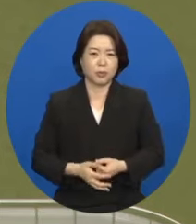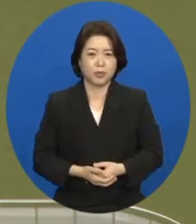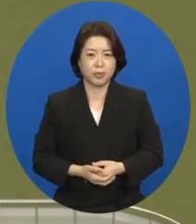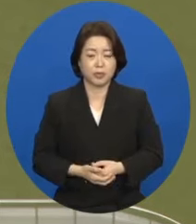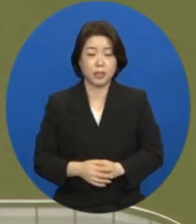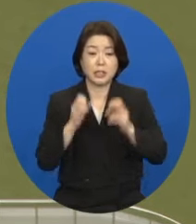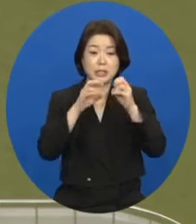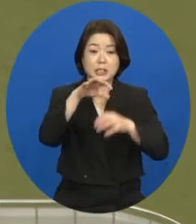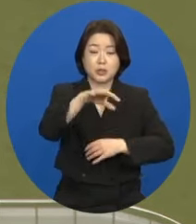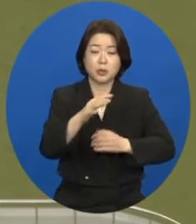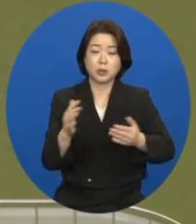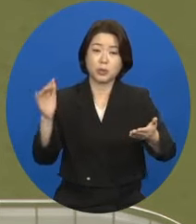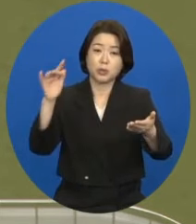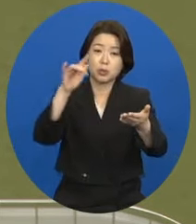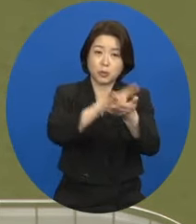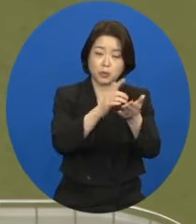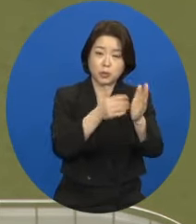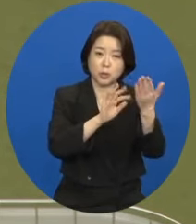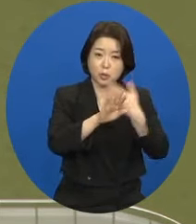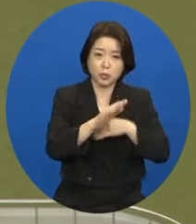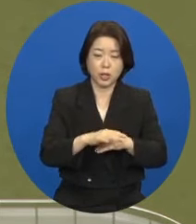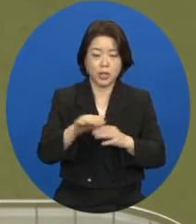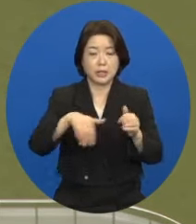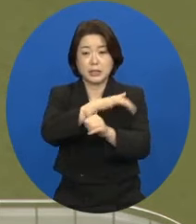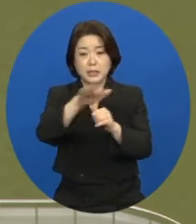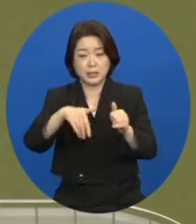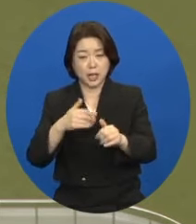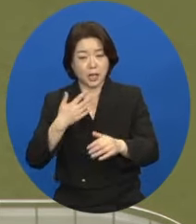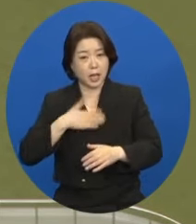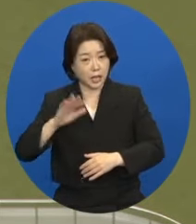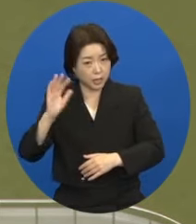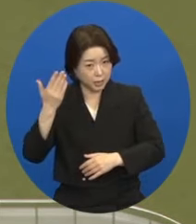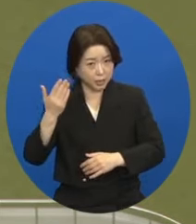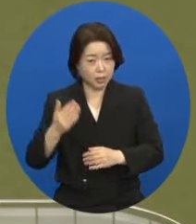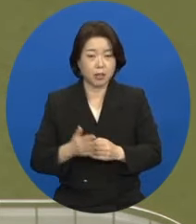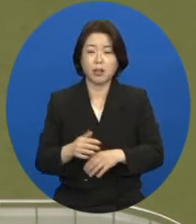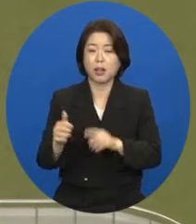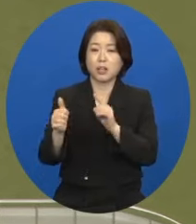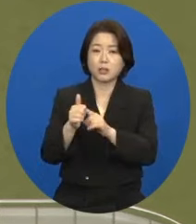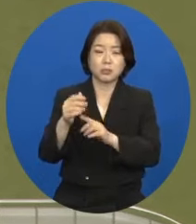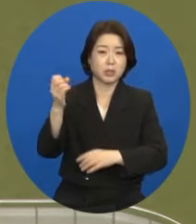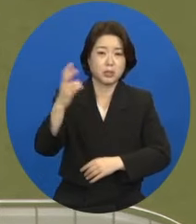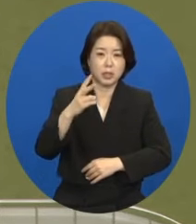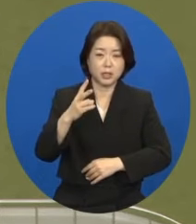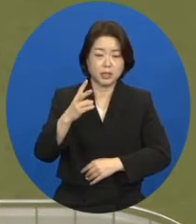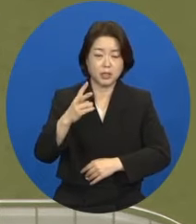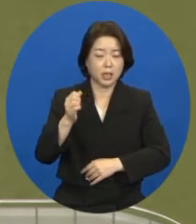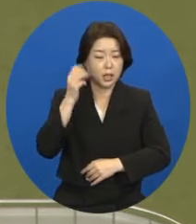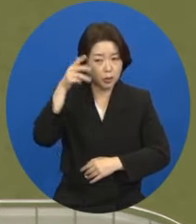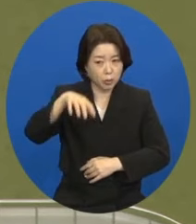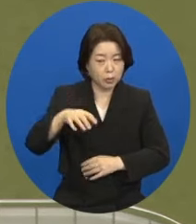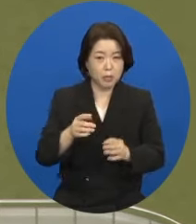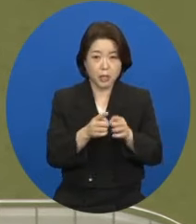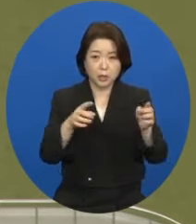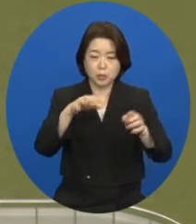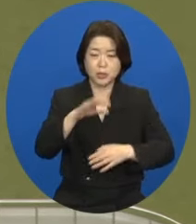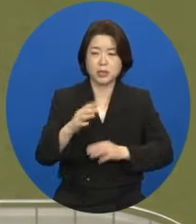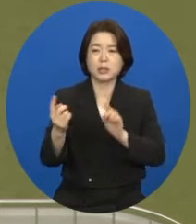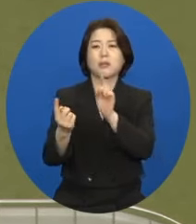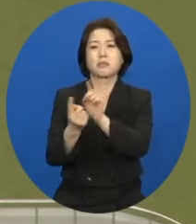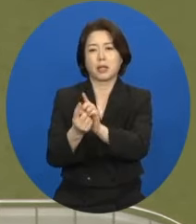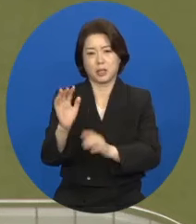선교지에 도착한 이후에 나중에 그 상황을 제가 알게 되어서 그분을 다시 한 호텔 로비에서